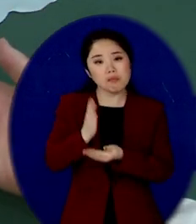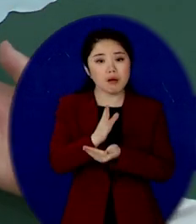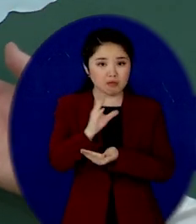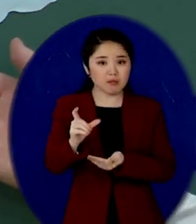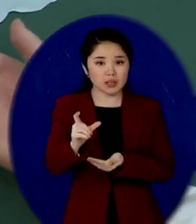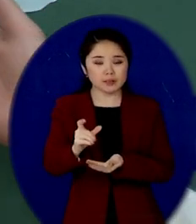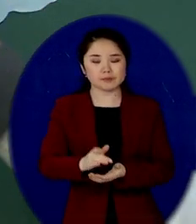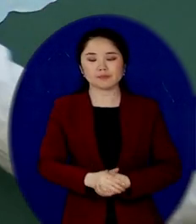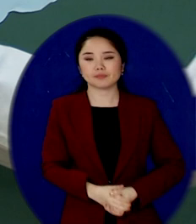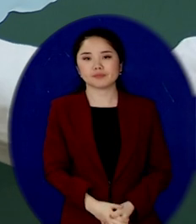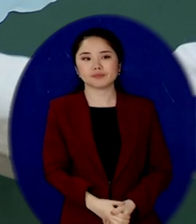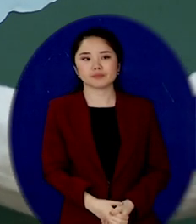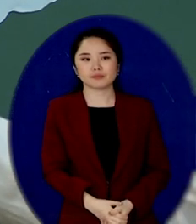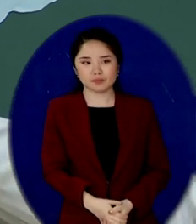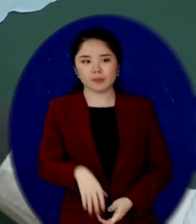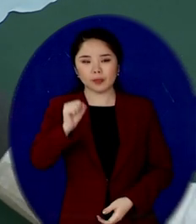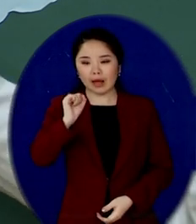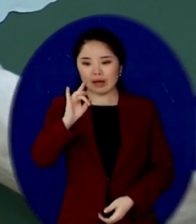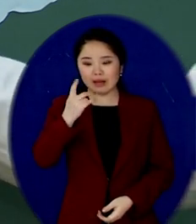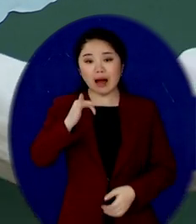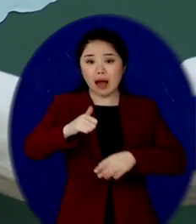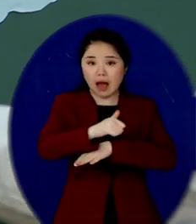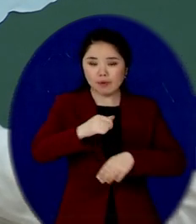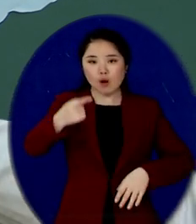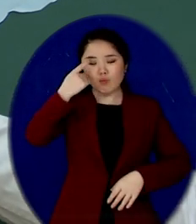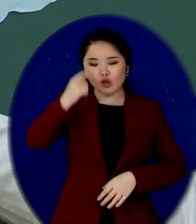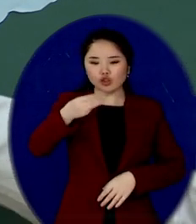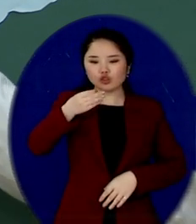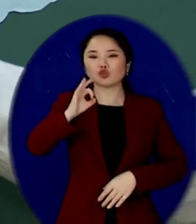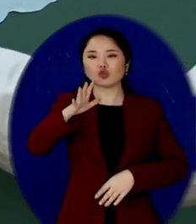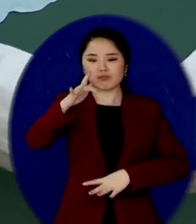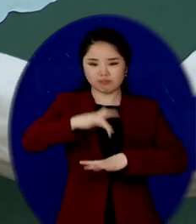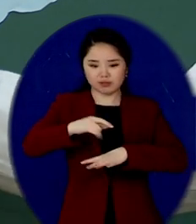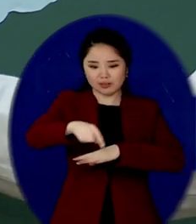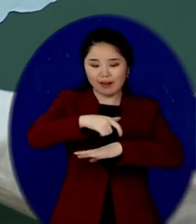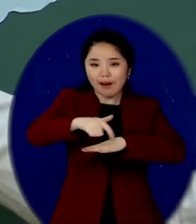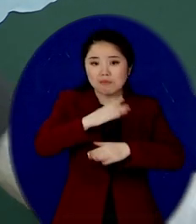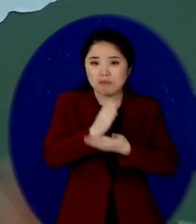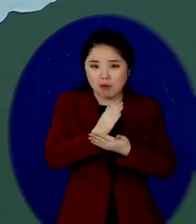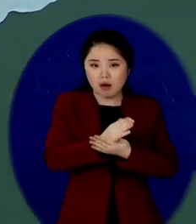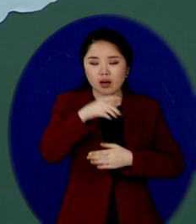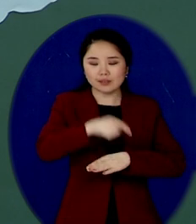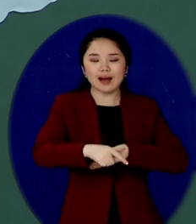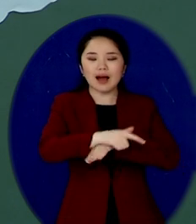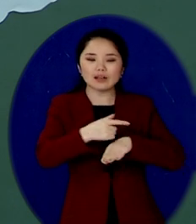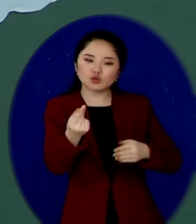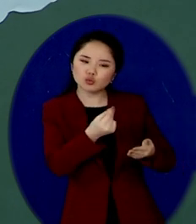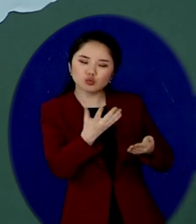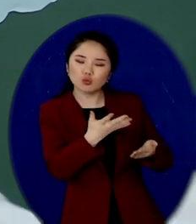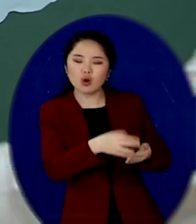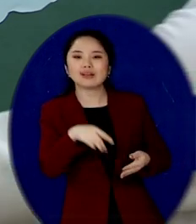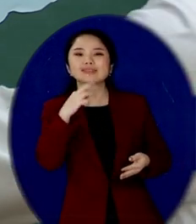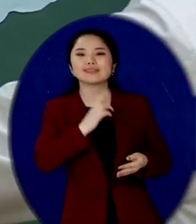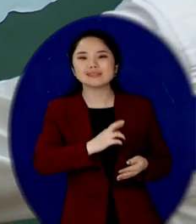вэ? Архангай аймаг маань Монгол орны төвөсгөр байж байна. Архангай аймгийг газрын зурагт ягаан